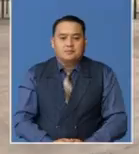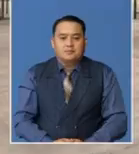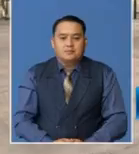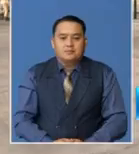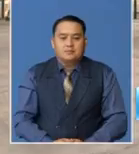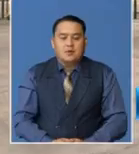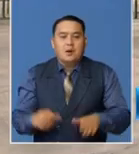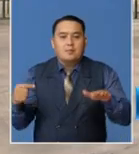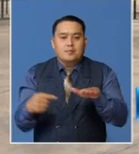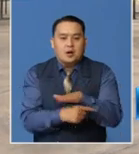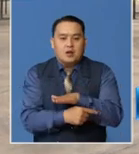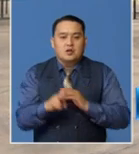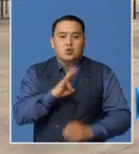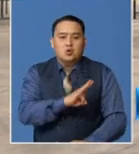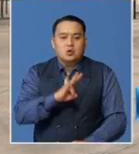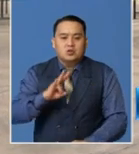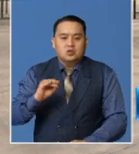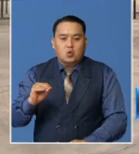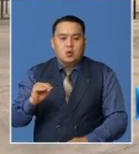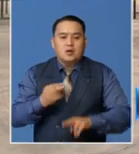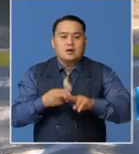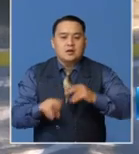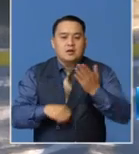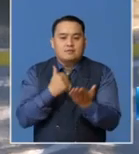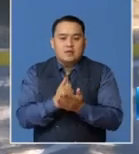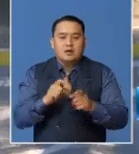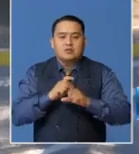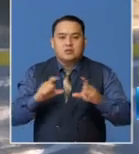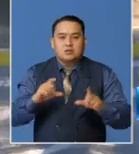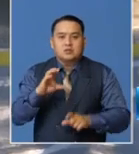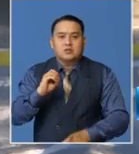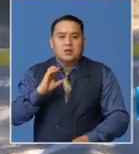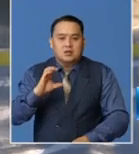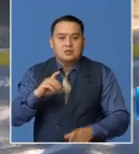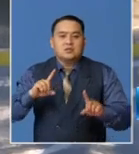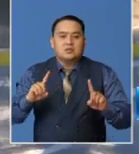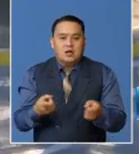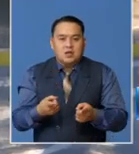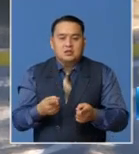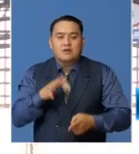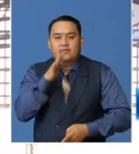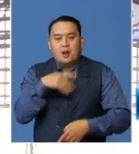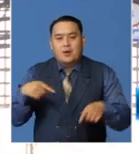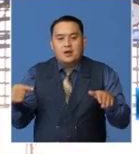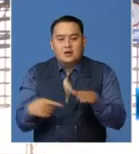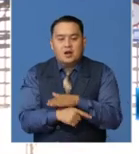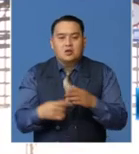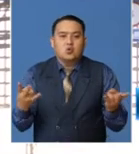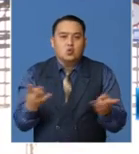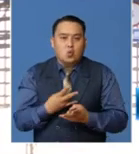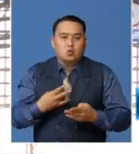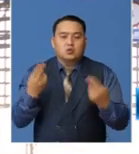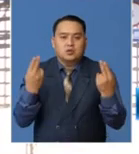пропускной пункт на дружок один из важнейших стратегических объектов с он заметно сокращает время прохождения необходимых таможенных